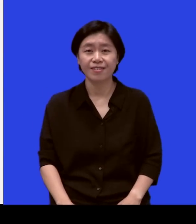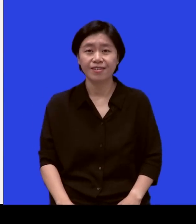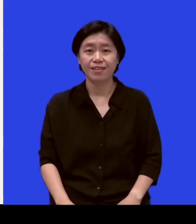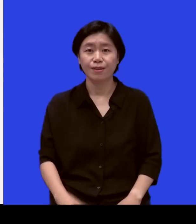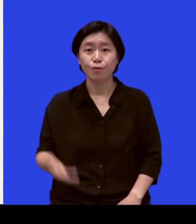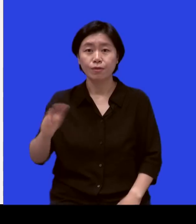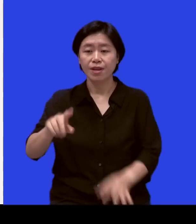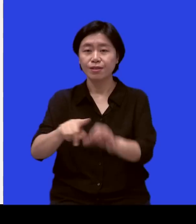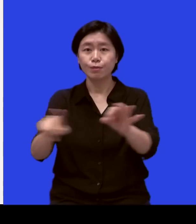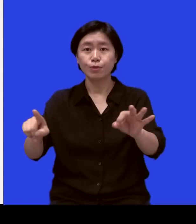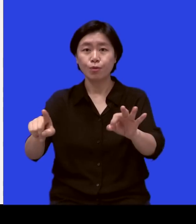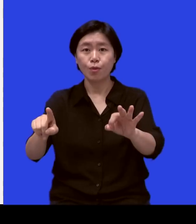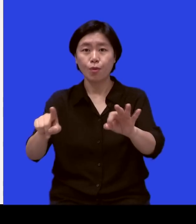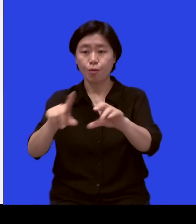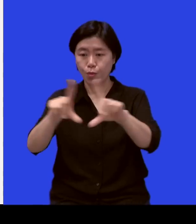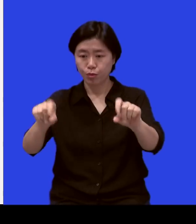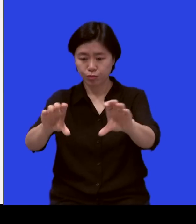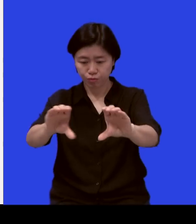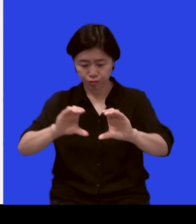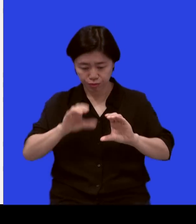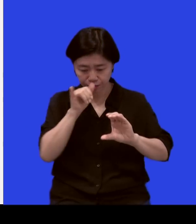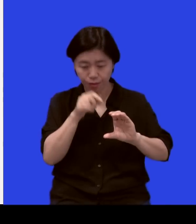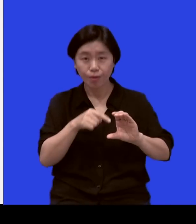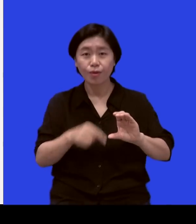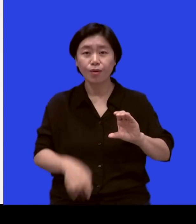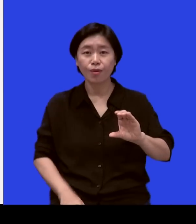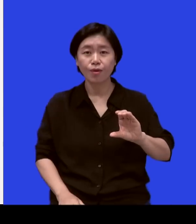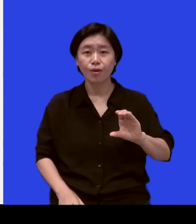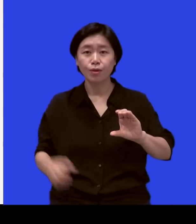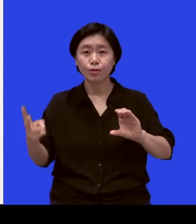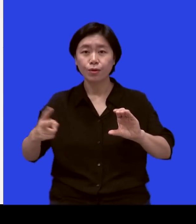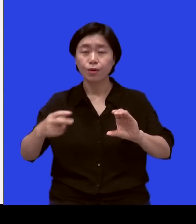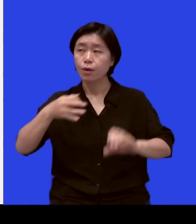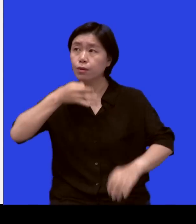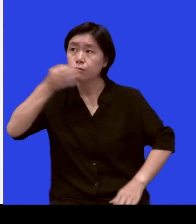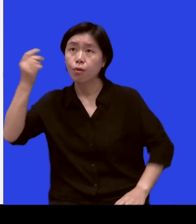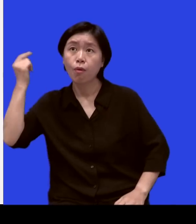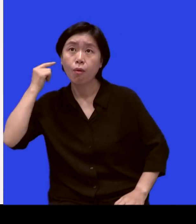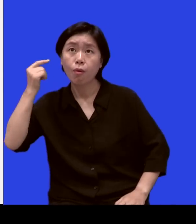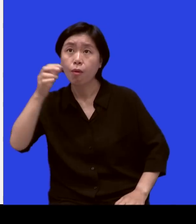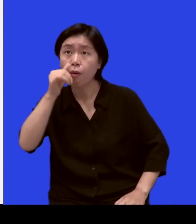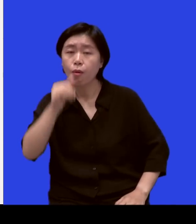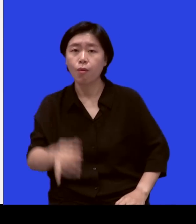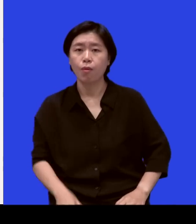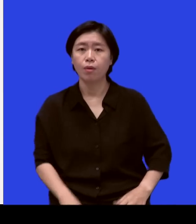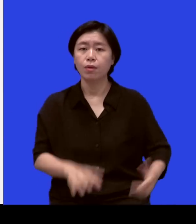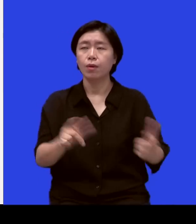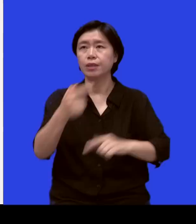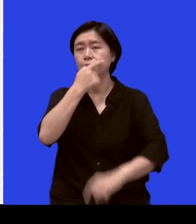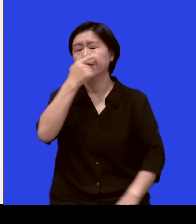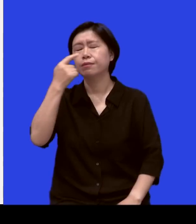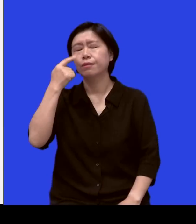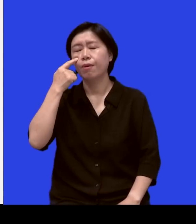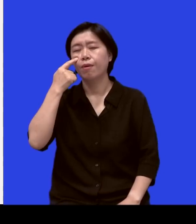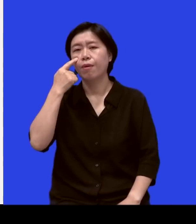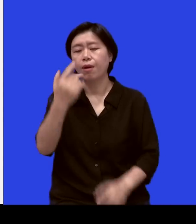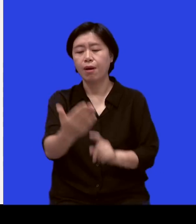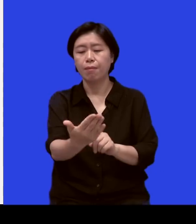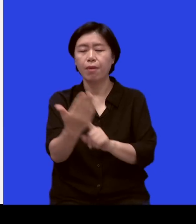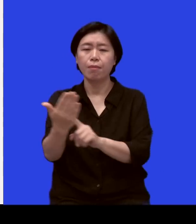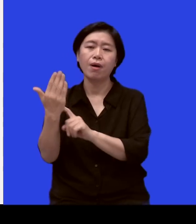11조를 가지고 또 오셨네. 여길 갔느니 또 생각지 않은 음성을 내가 또 듣는 거예요. 예. 그러니까 이제는 오도 가도 못하고